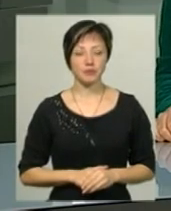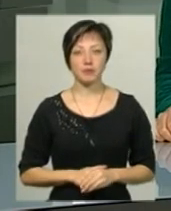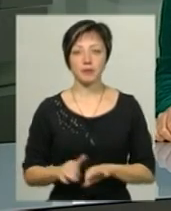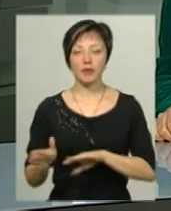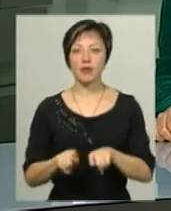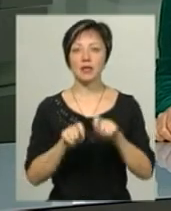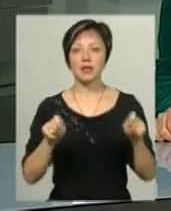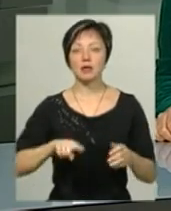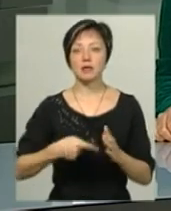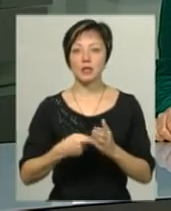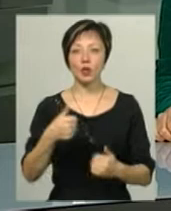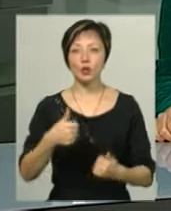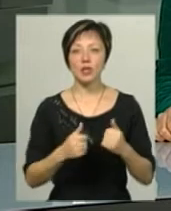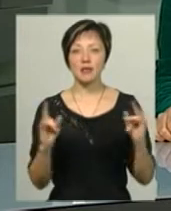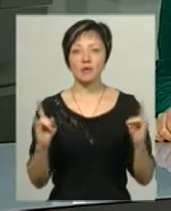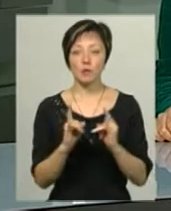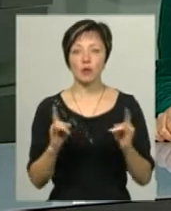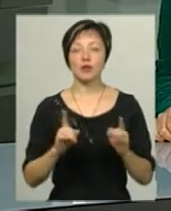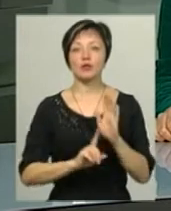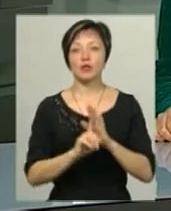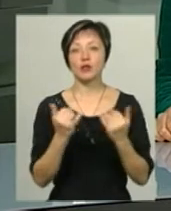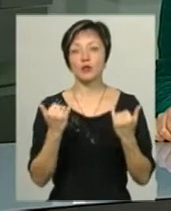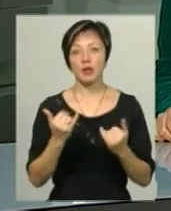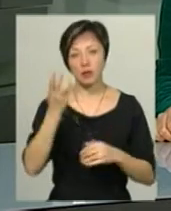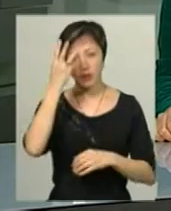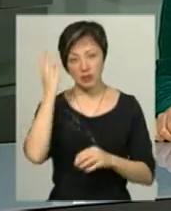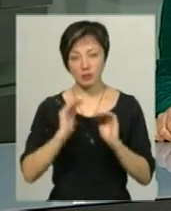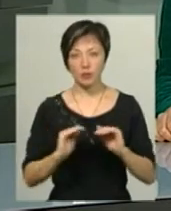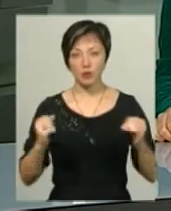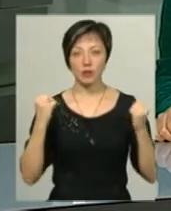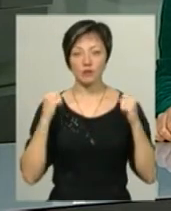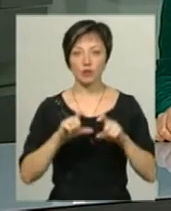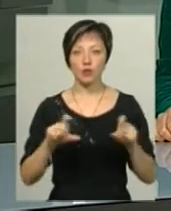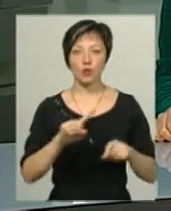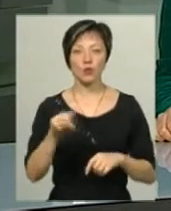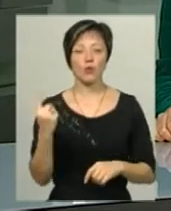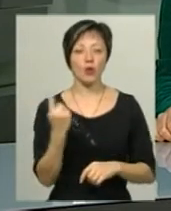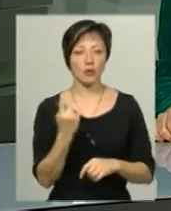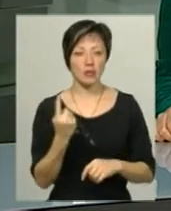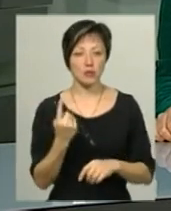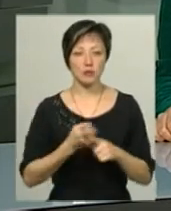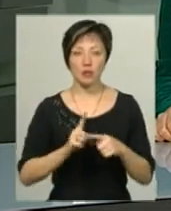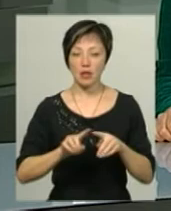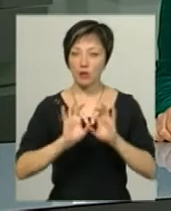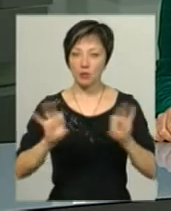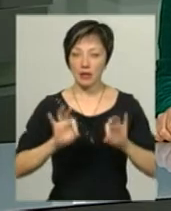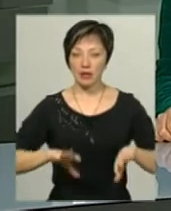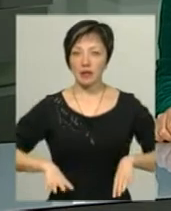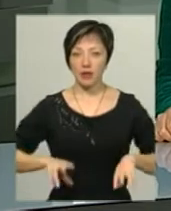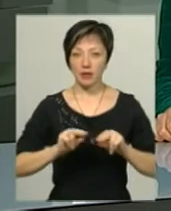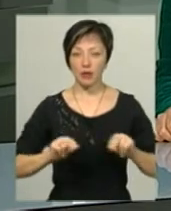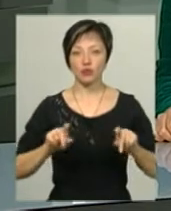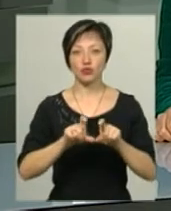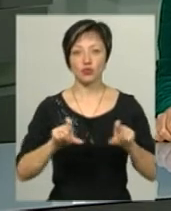Відкритий міський турнір з міні-футболу розпочався сьогодні у Хмельницькій дитячо-юнацько-спортивній школі номер 1. Про це розповідає тренер-викладач